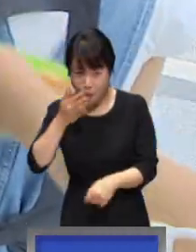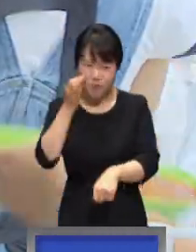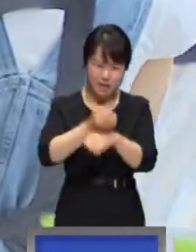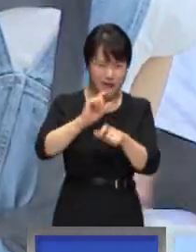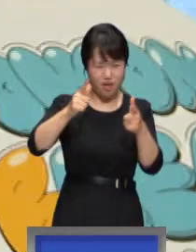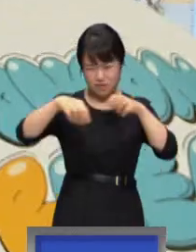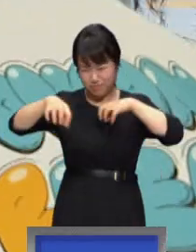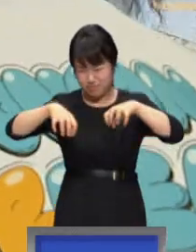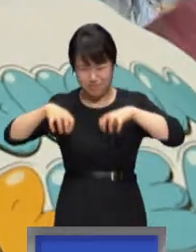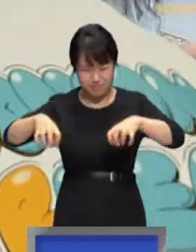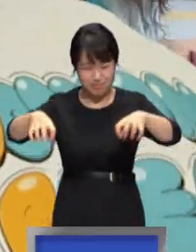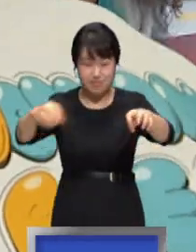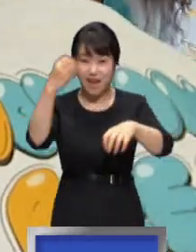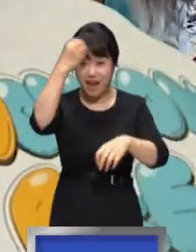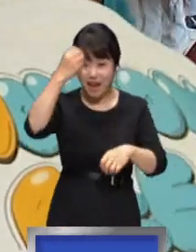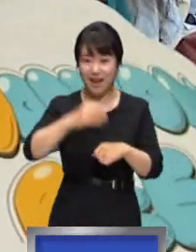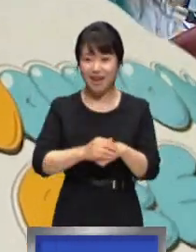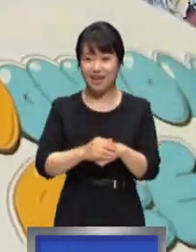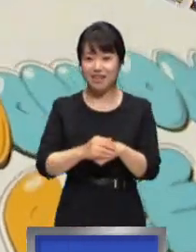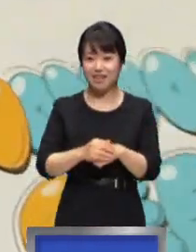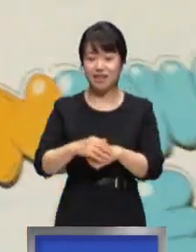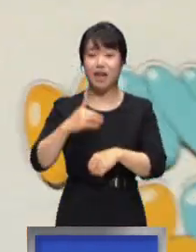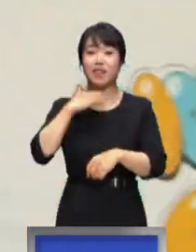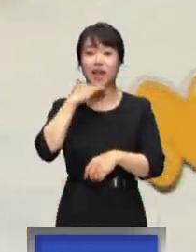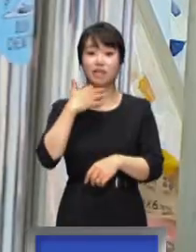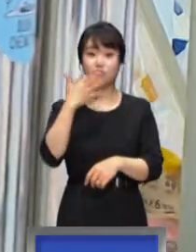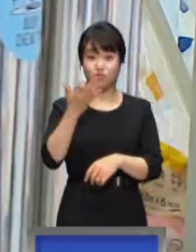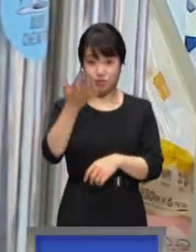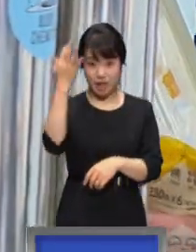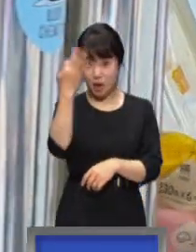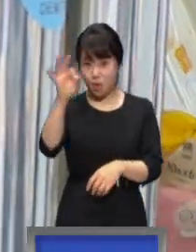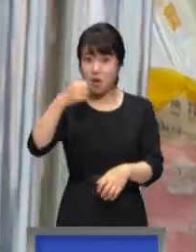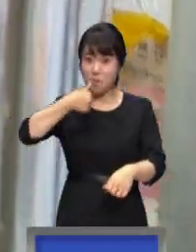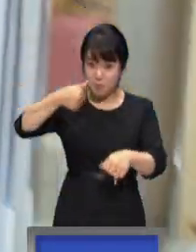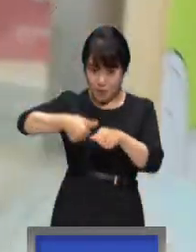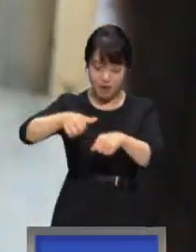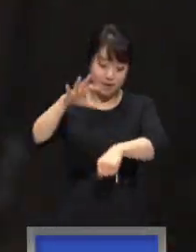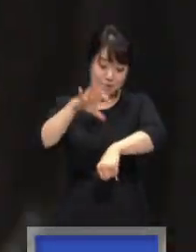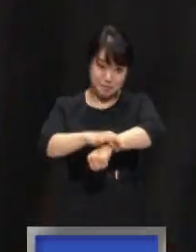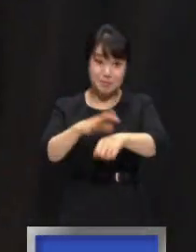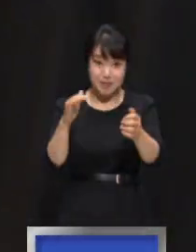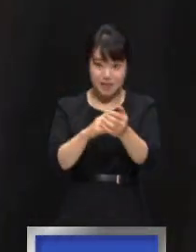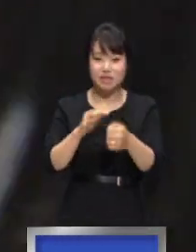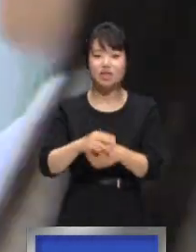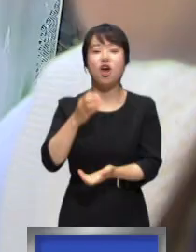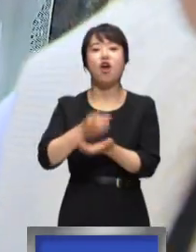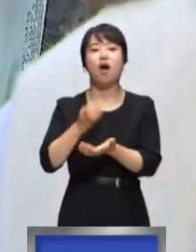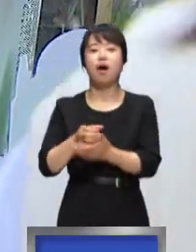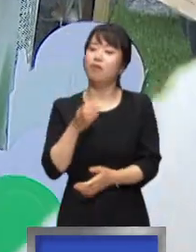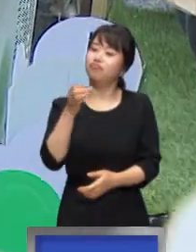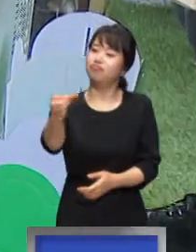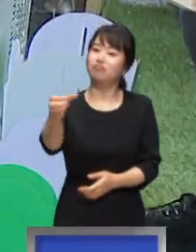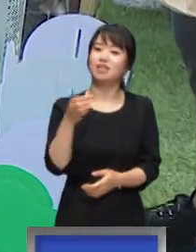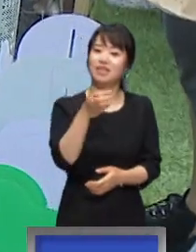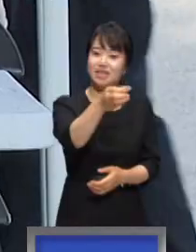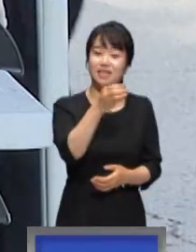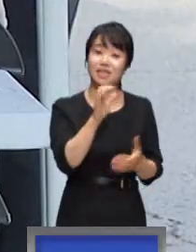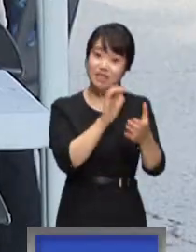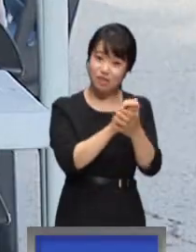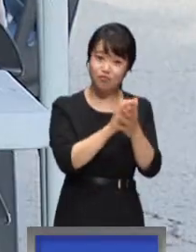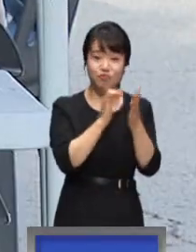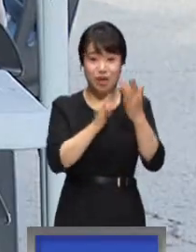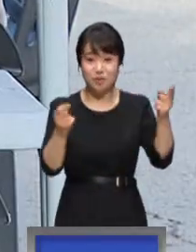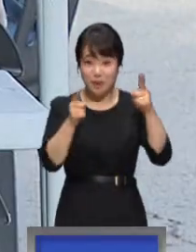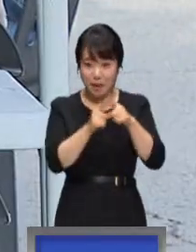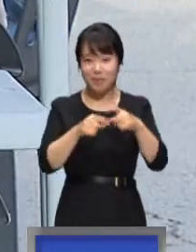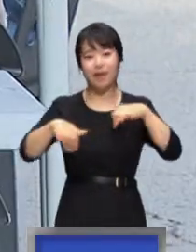가득합니다. 성인 인증 팔찌를 찬 사람들, 저마다 손에 맥주가 담긴 컵을 들고 친구 가족들과